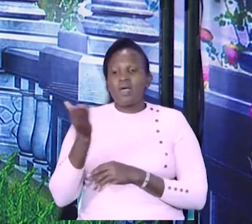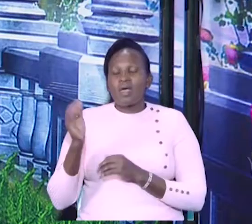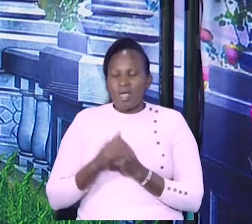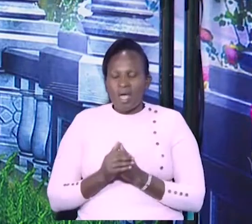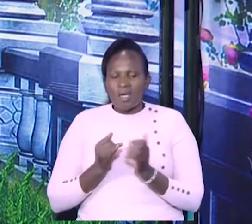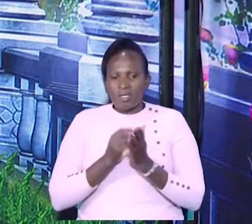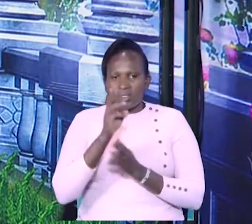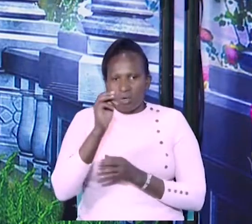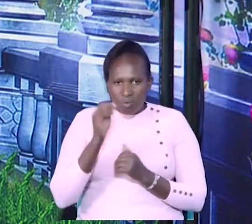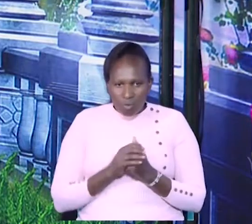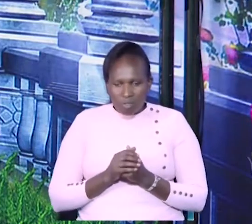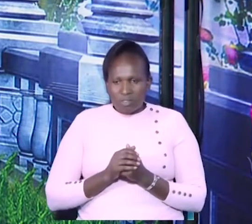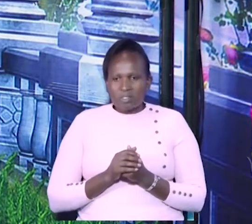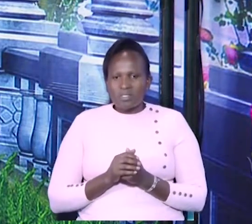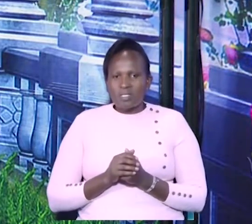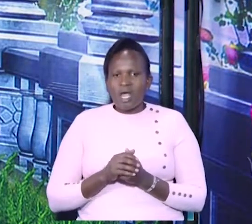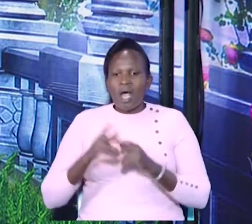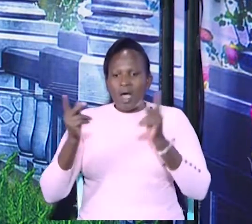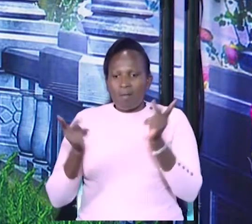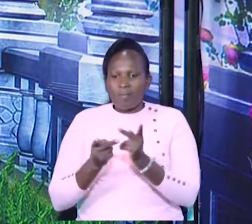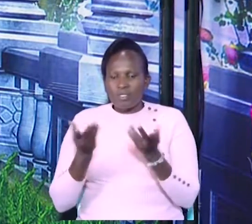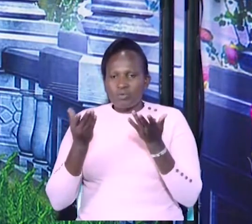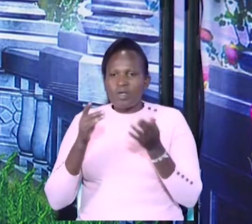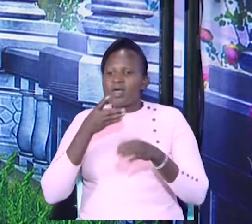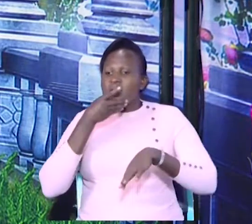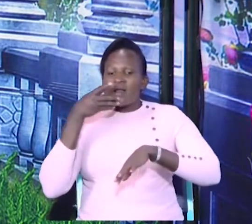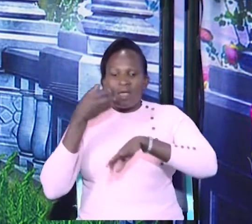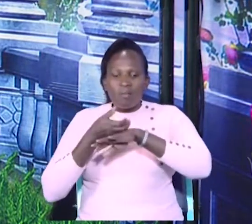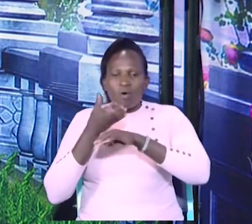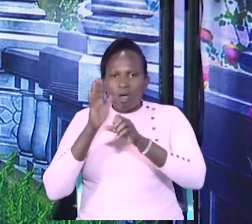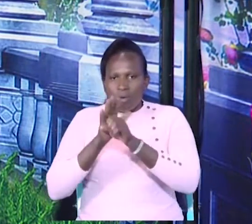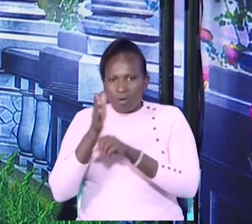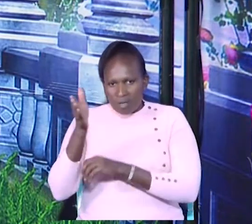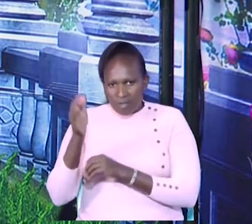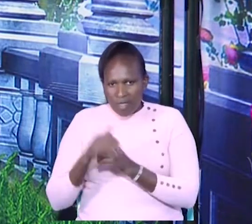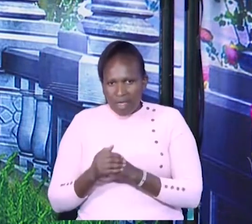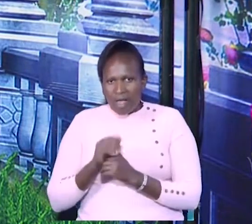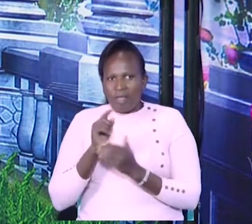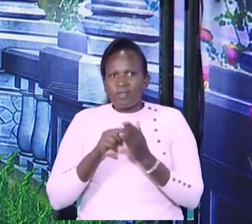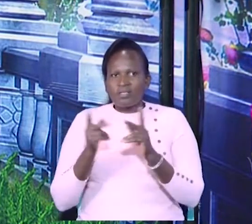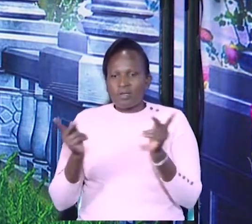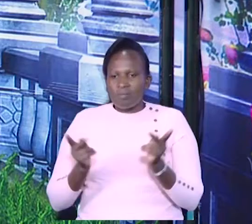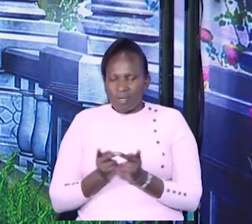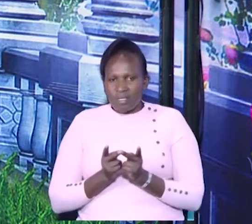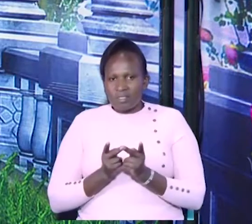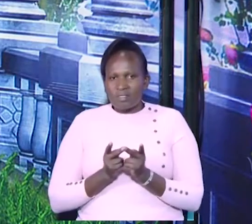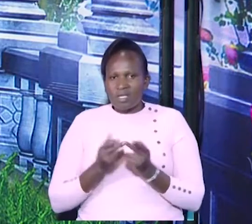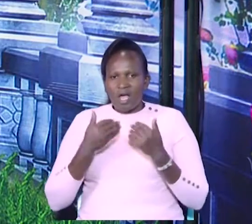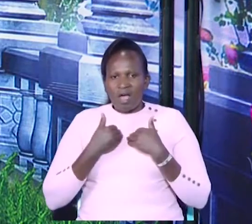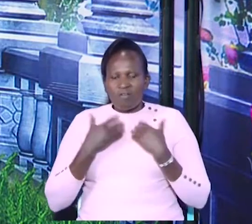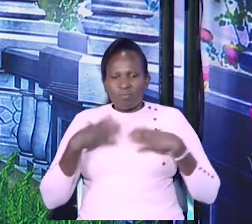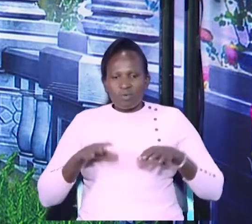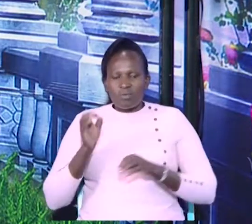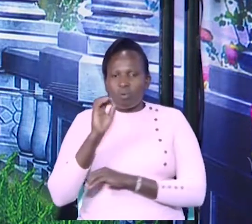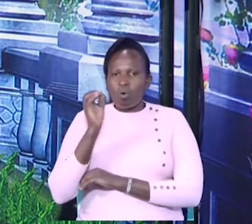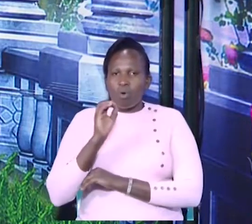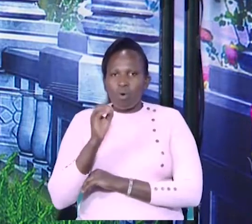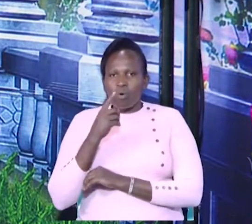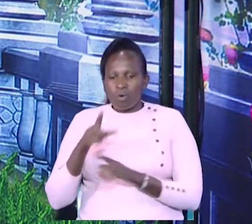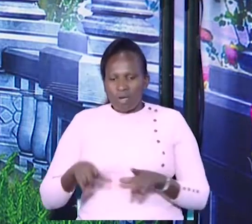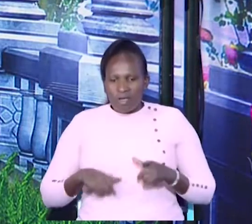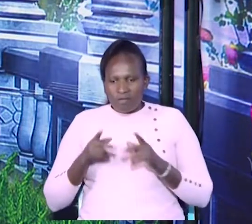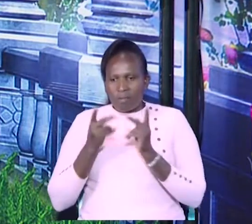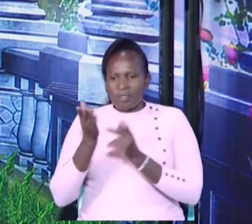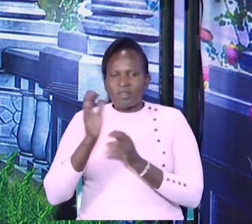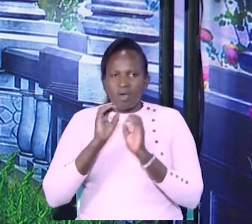it was in a valley. Yeah? A valley, na ile valley, hakukuwa na watu ambao walikuwa uhai mahali